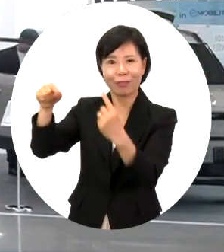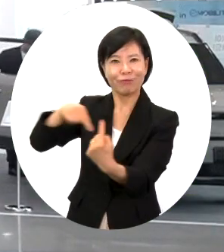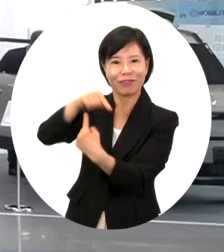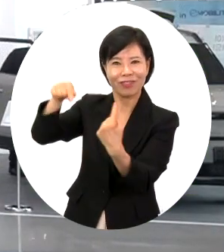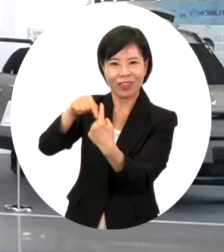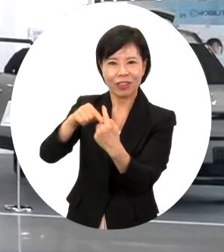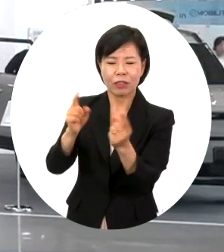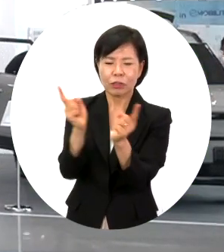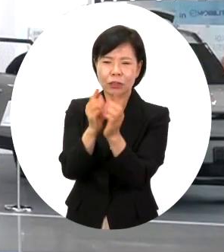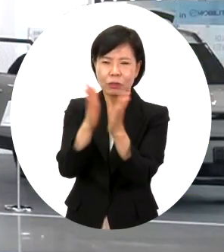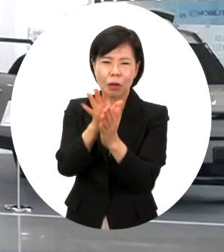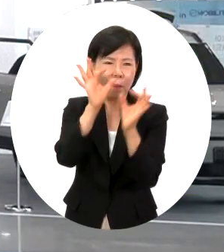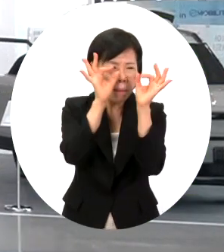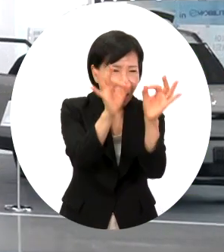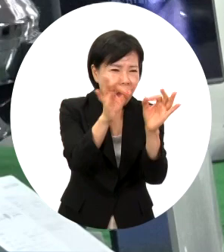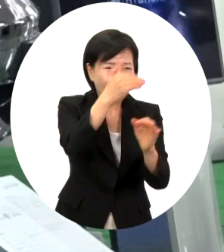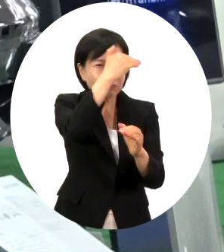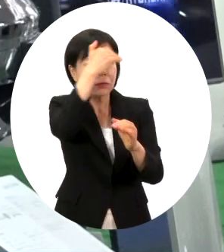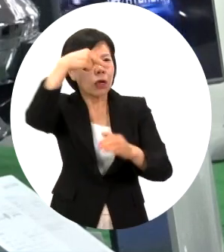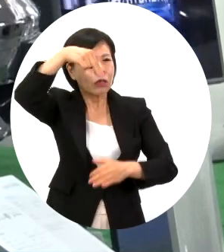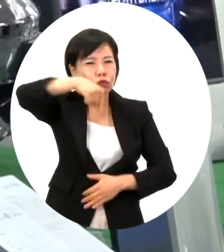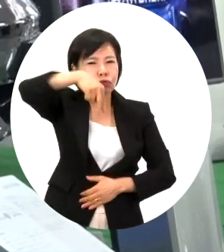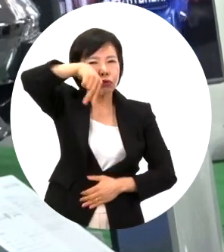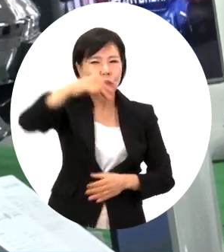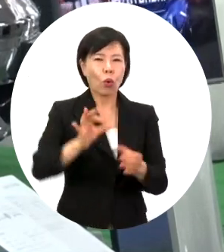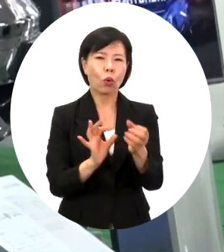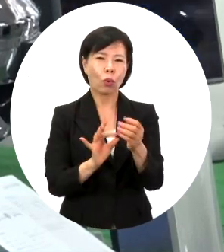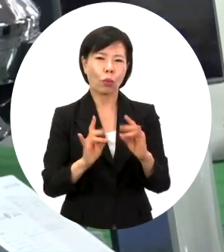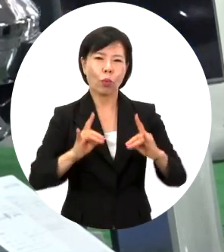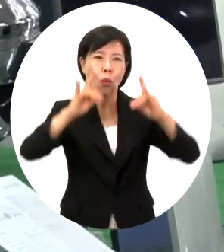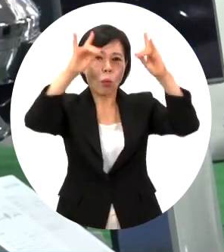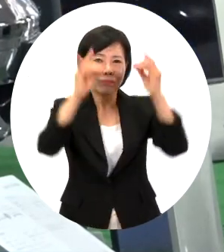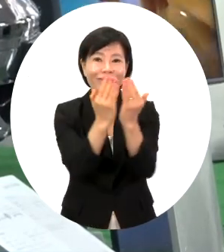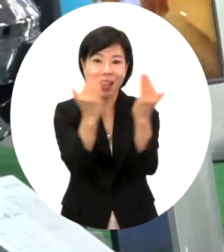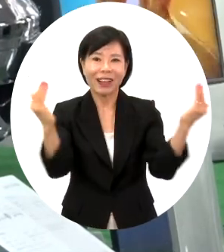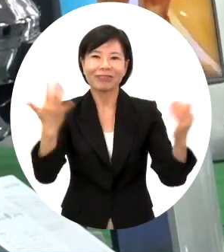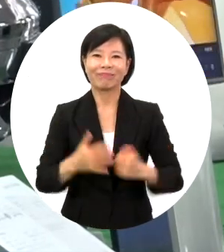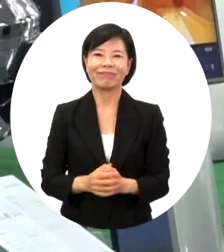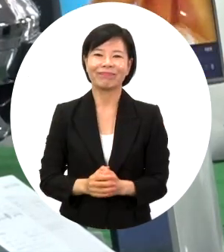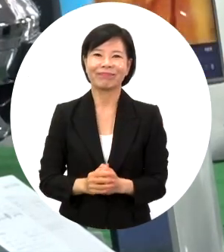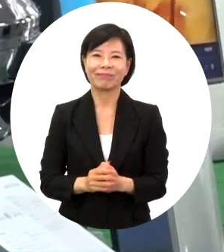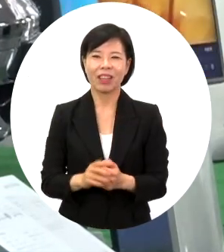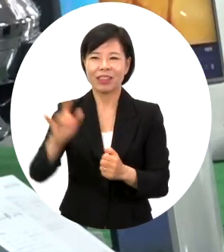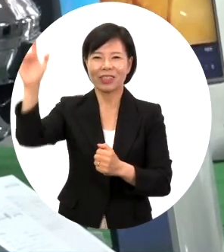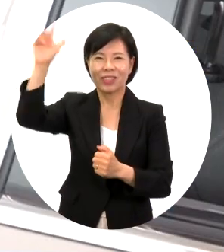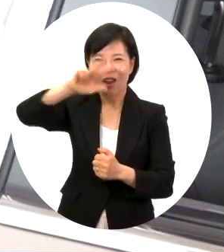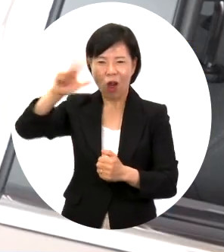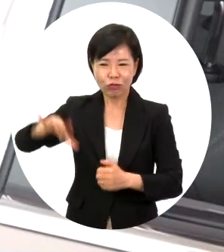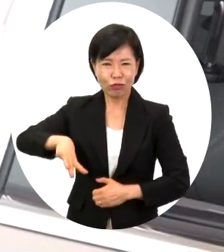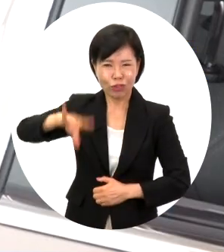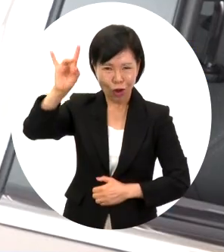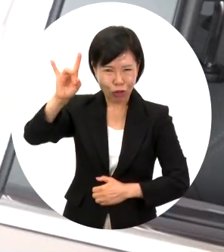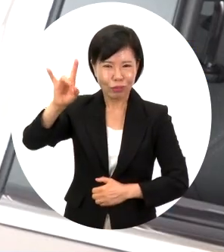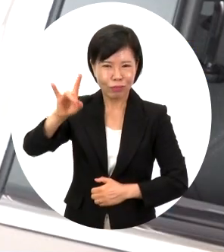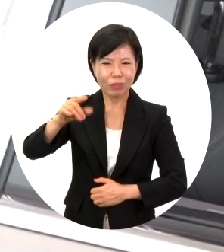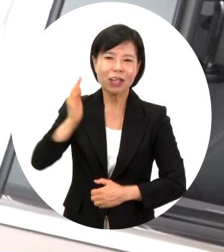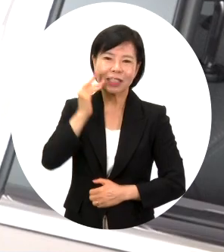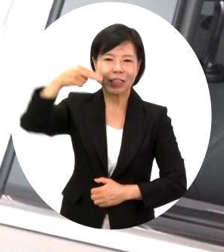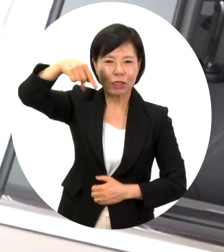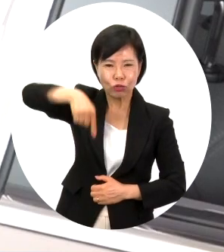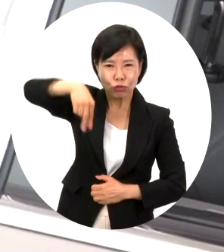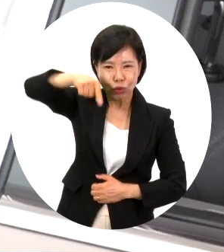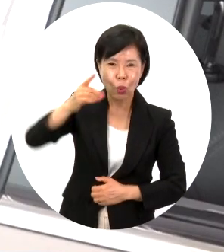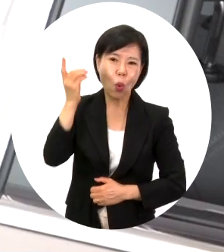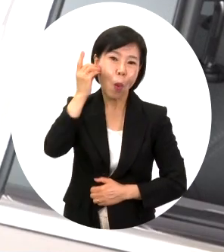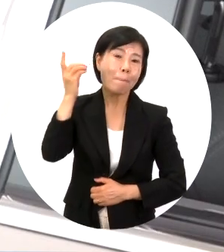운영하고 실물 위주의 수소 모빌리티, 수소 드론 등을 전시합니다. 전국 최초이자 유일의 그린 수소